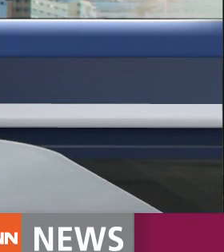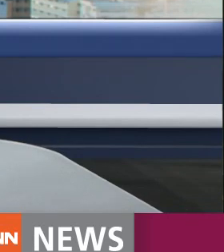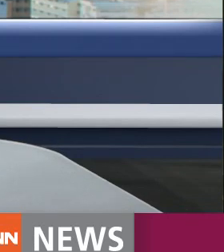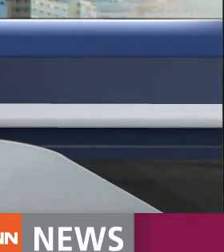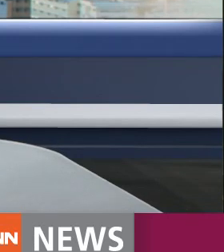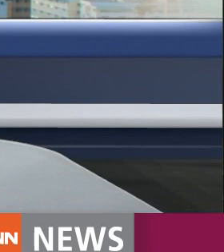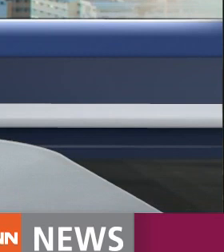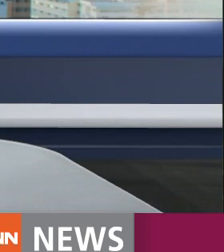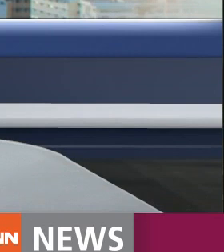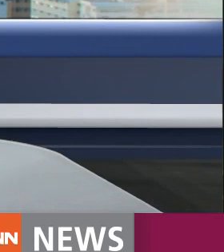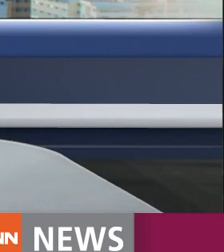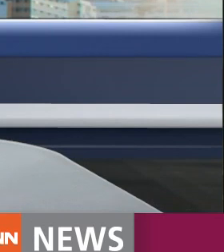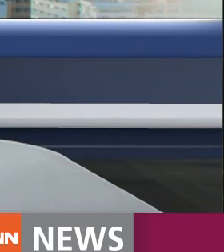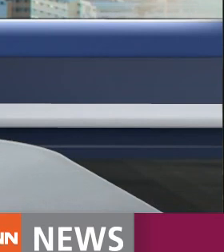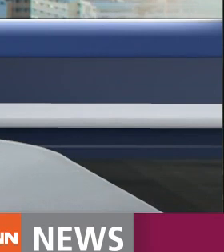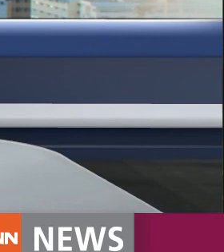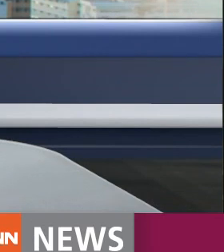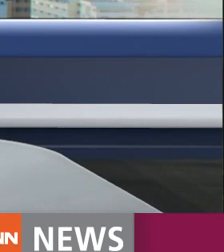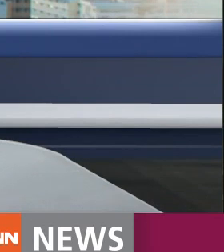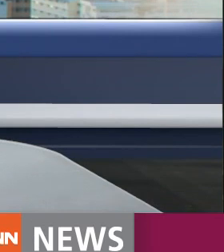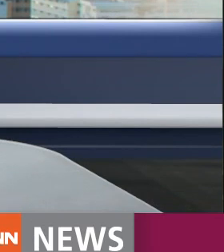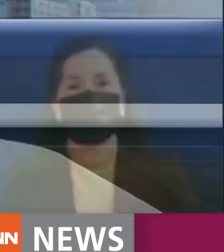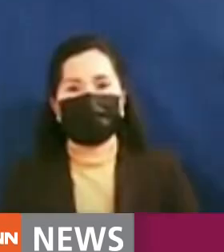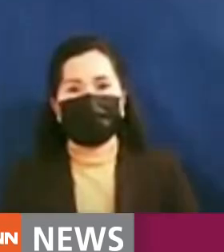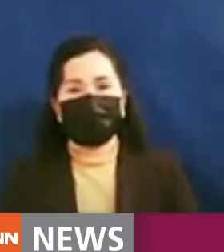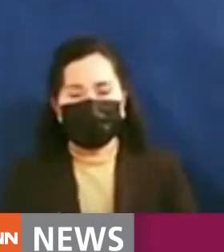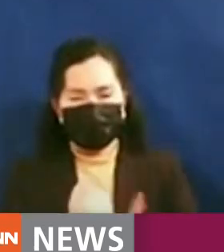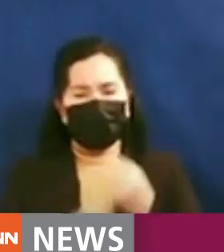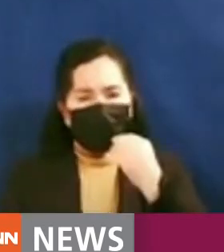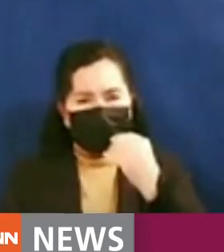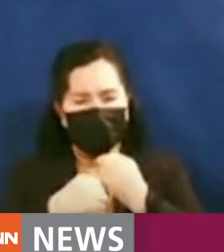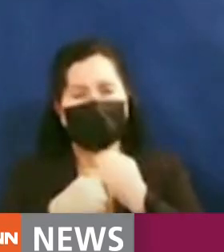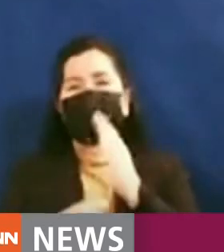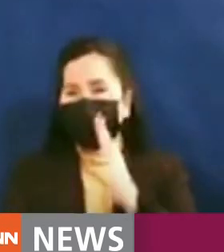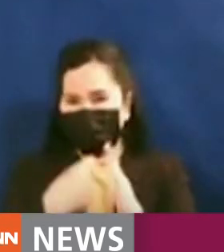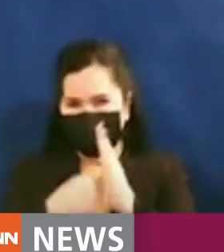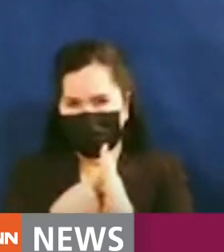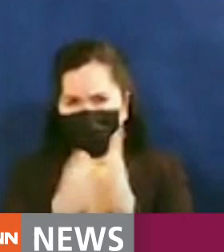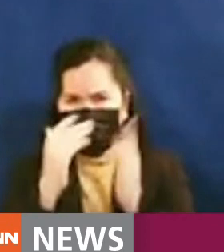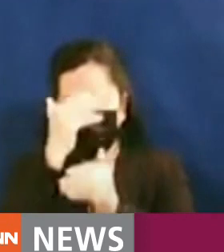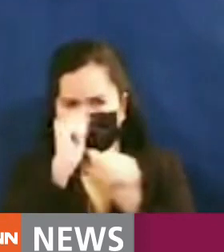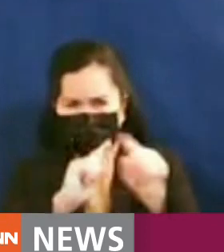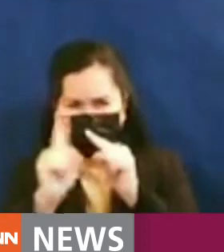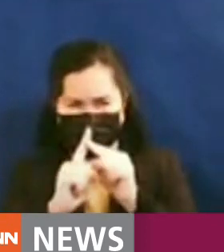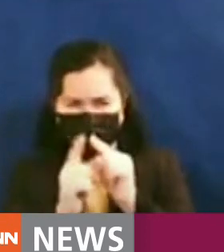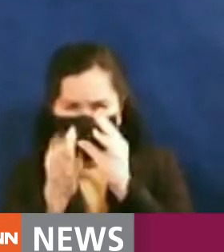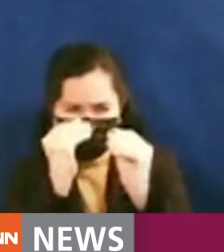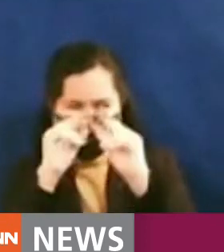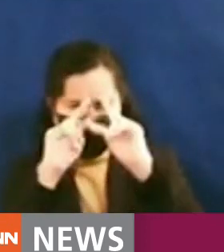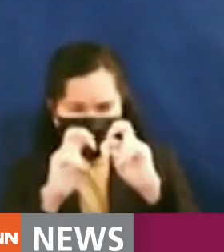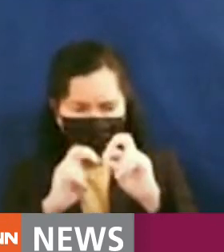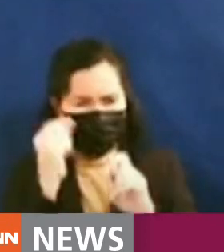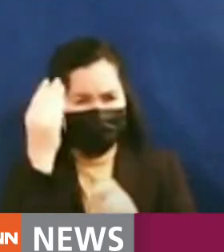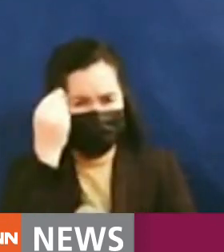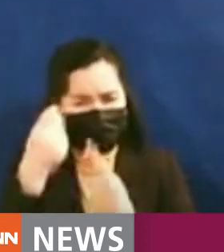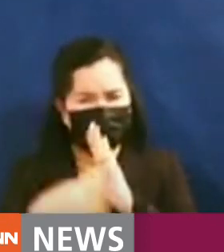ลดภาวะปอดอักเสบได้ดีอยู่ครับ เพราะว่าตอนนี้เองนะคะฟ้าทลายโจรก็ยังส่งให้กับผู้ป่วยโควิดรวมไปถึงมีการสนับสนุนการปลูกฟ้าทล